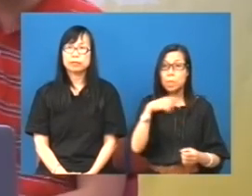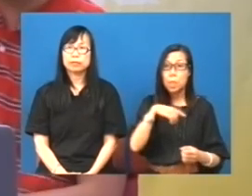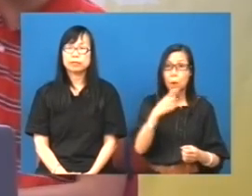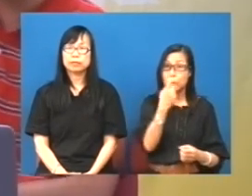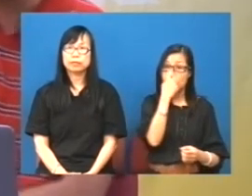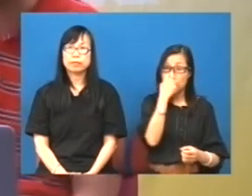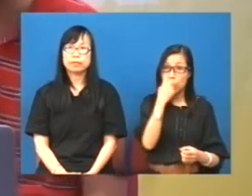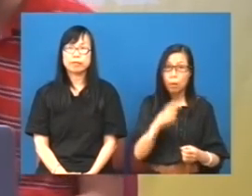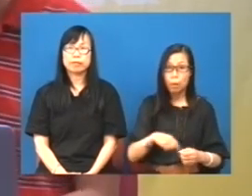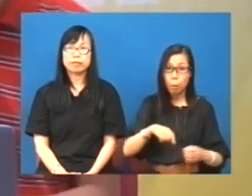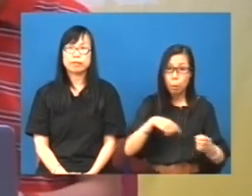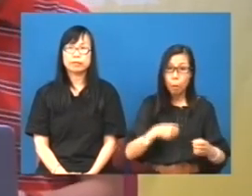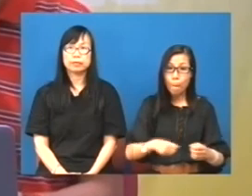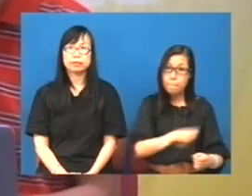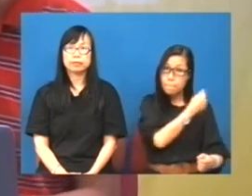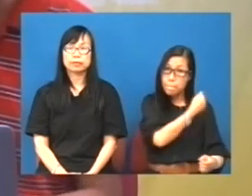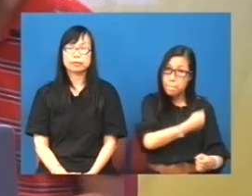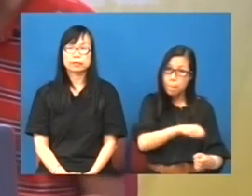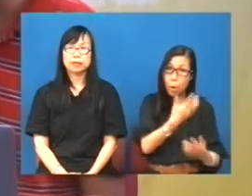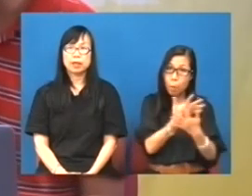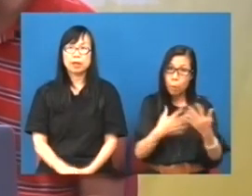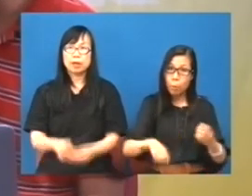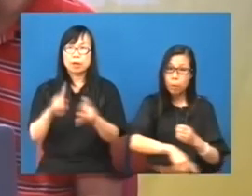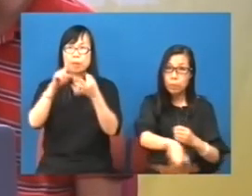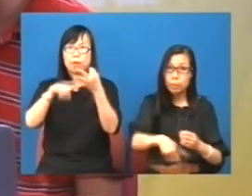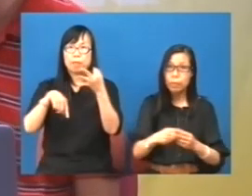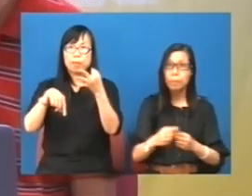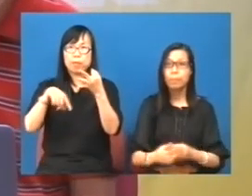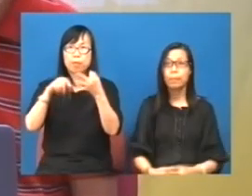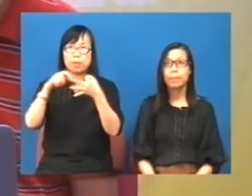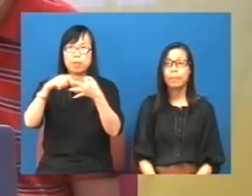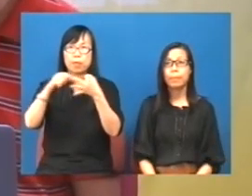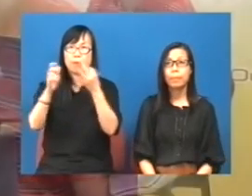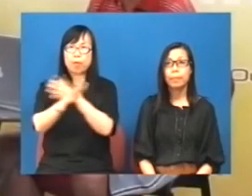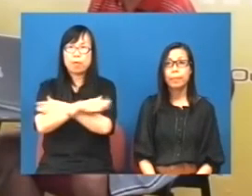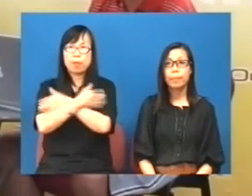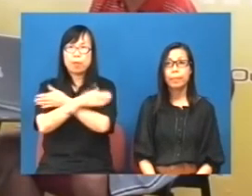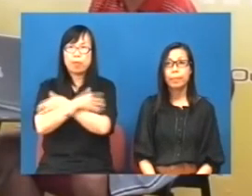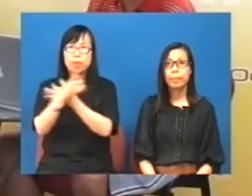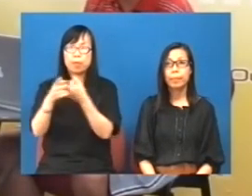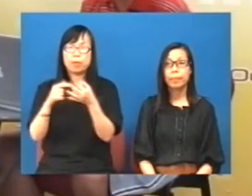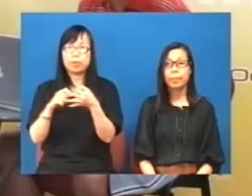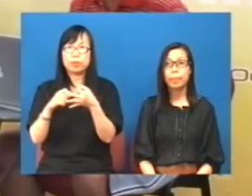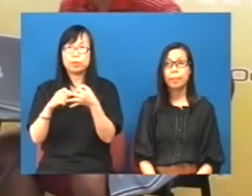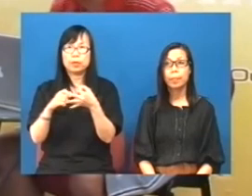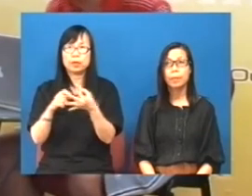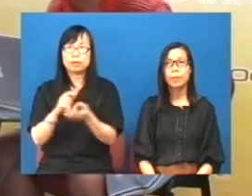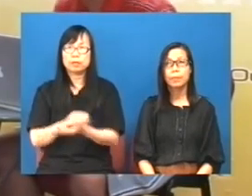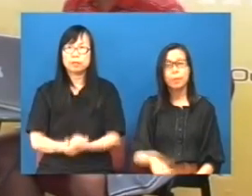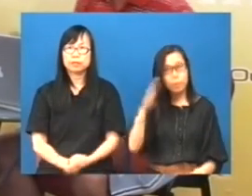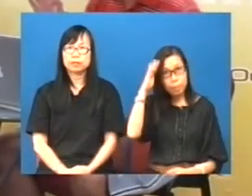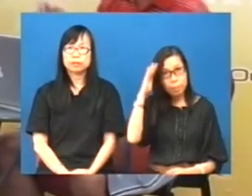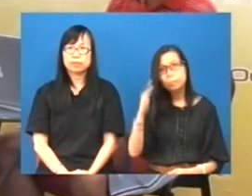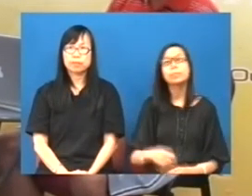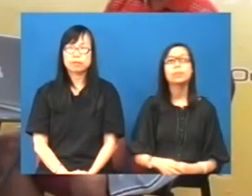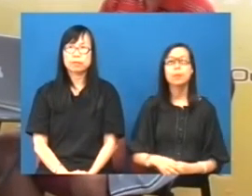網球但未必直接有關於這個溫布萊不是溫布萊是英國的主場管理溫布頓才沒有不好意思我